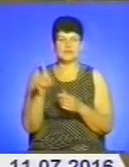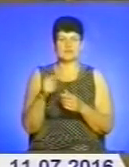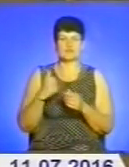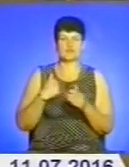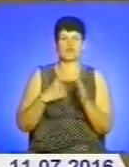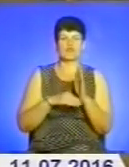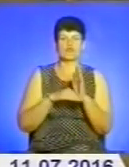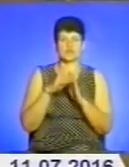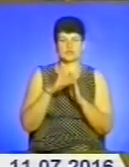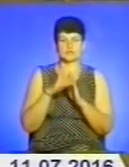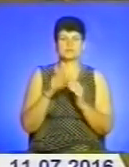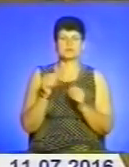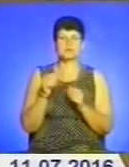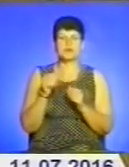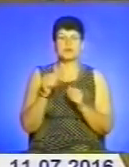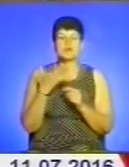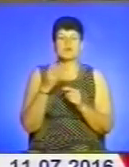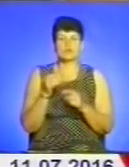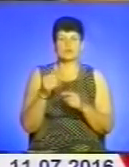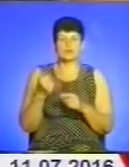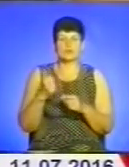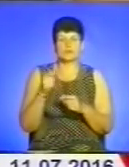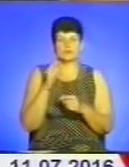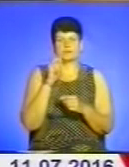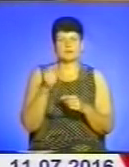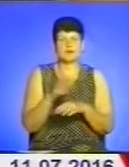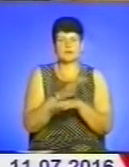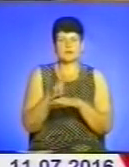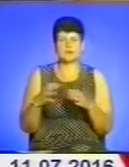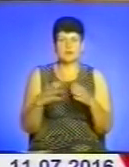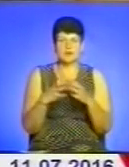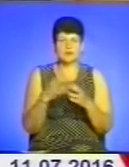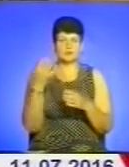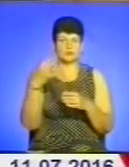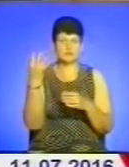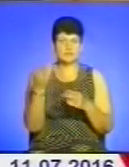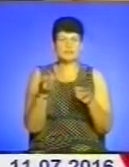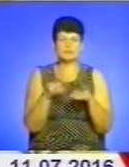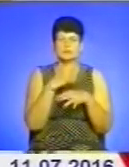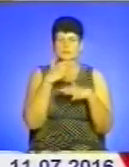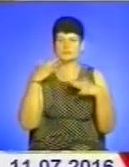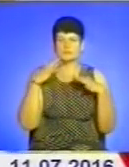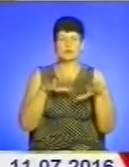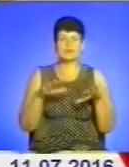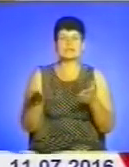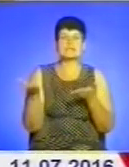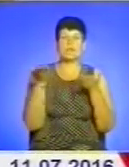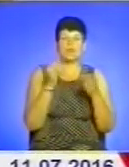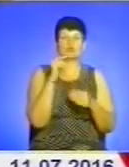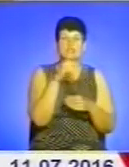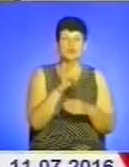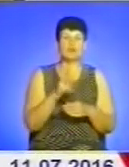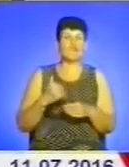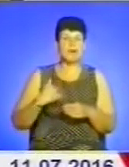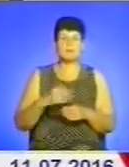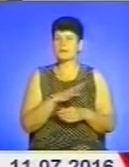44-й артилерійській бригаді, яка дислокується у Тернополі, залишається чимало посад, на які запрошують навіть тих, хто у армії не